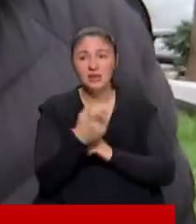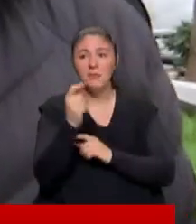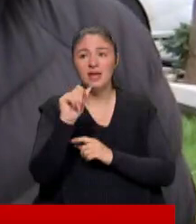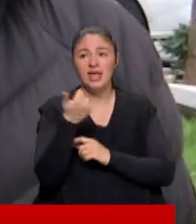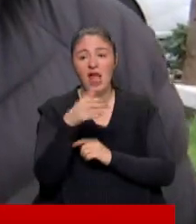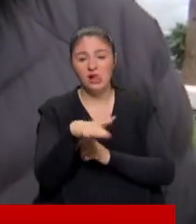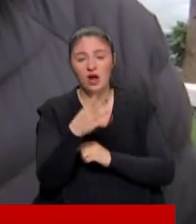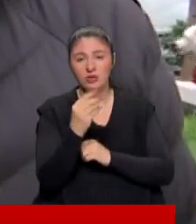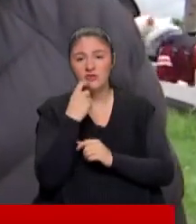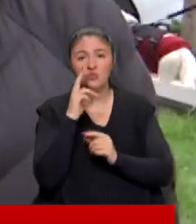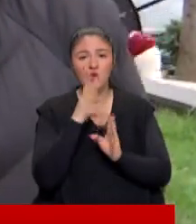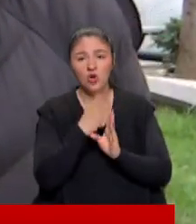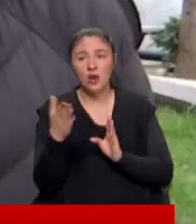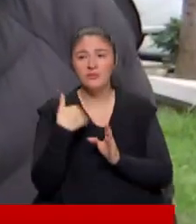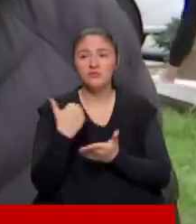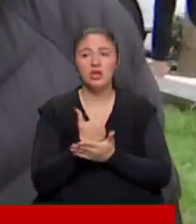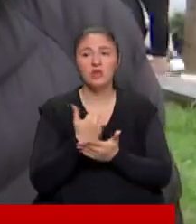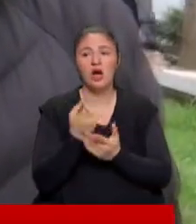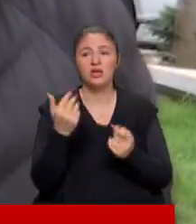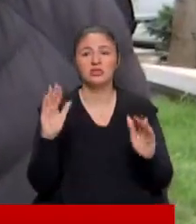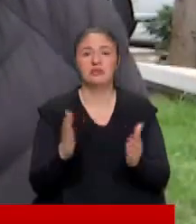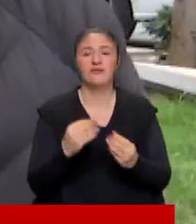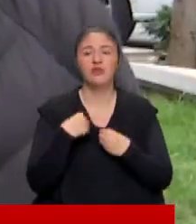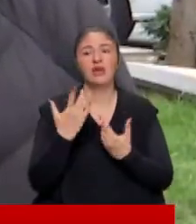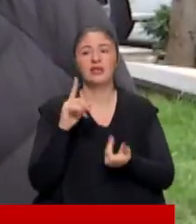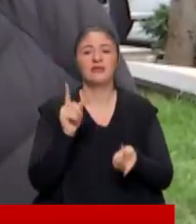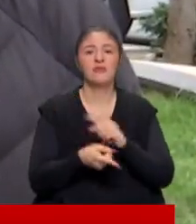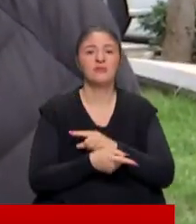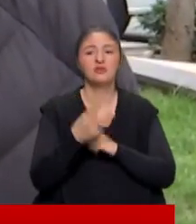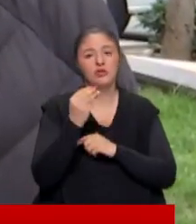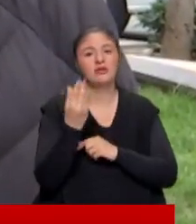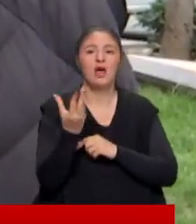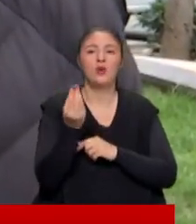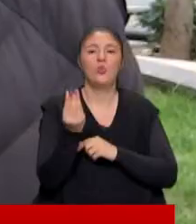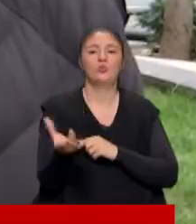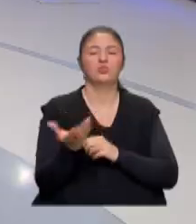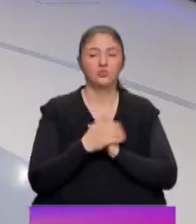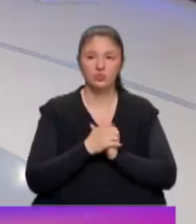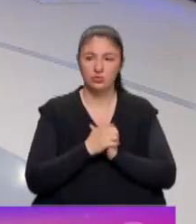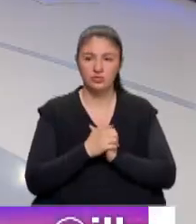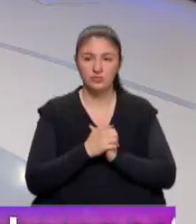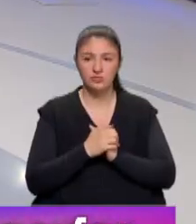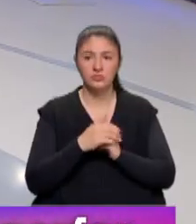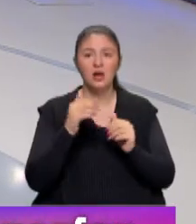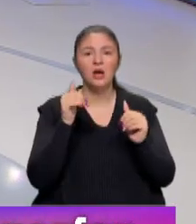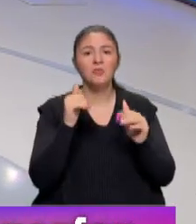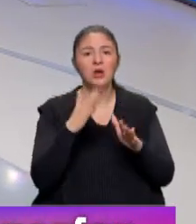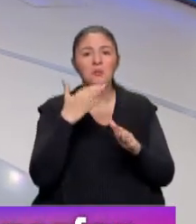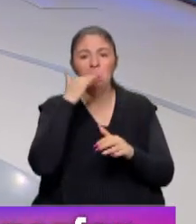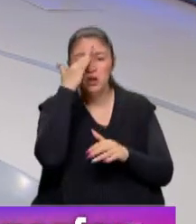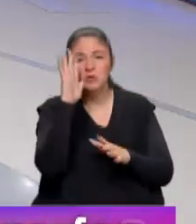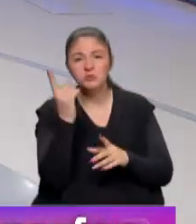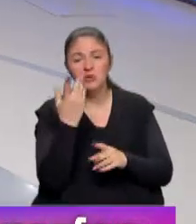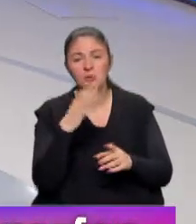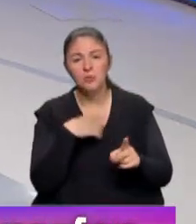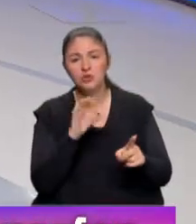değerinin azaldığı yıl sonuna doğru bizim kazancımız da azaltılıyor. Sanki tam tersi bir uygulama olsa daha iyi olur. Bayram değil, seyran değil.